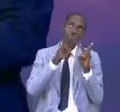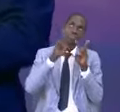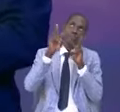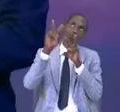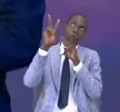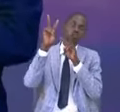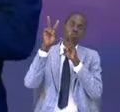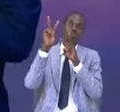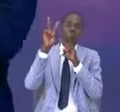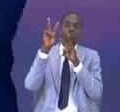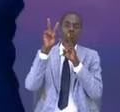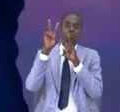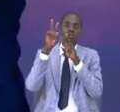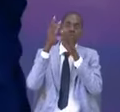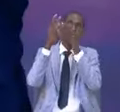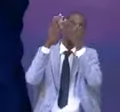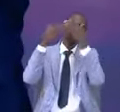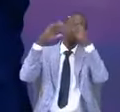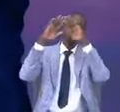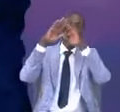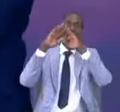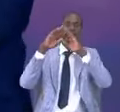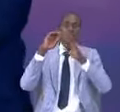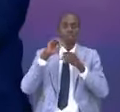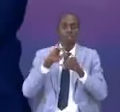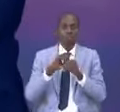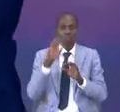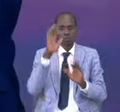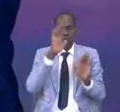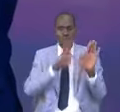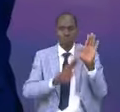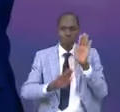ciel en des temps difficiles